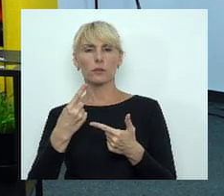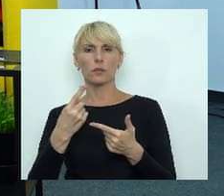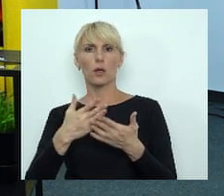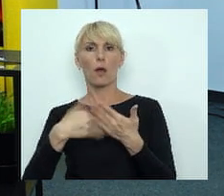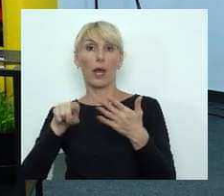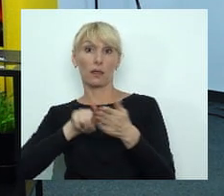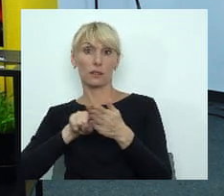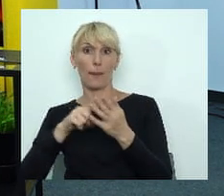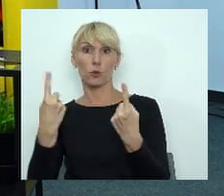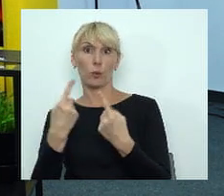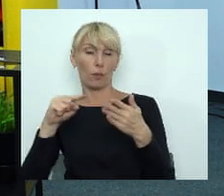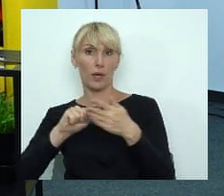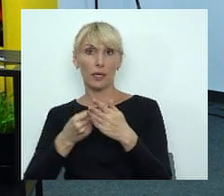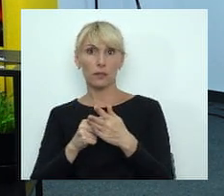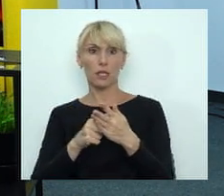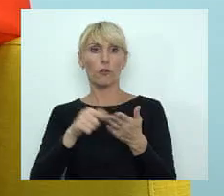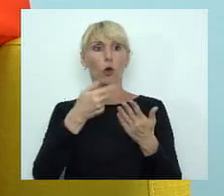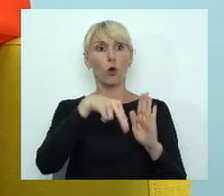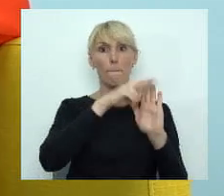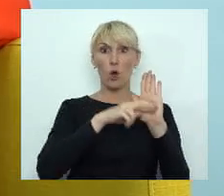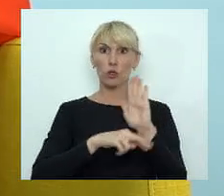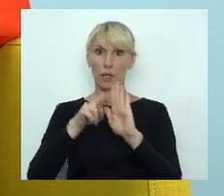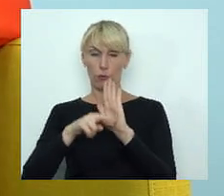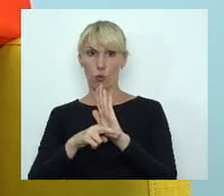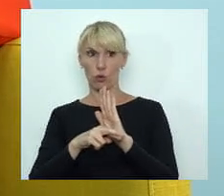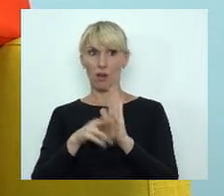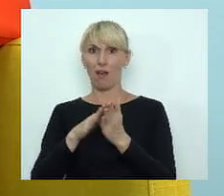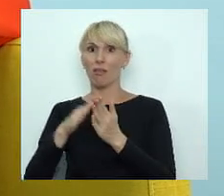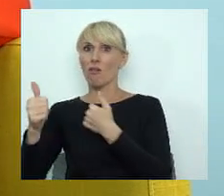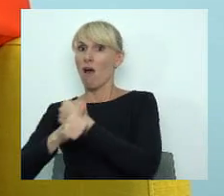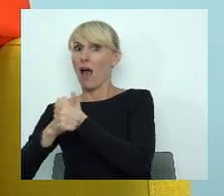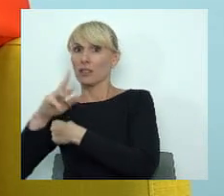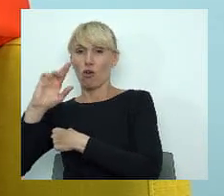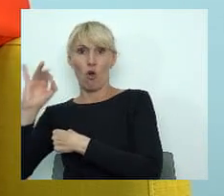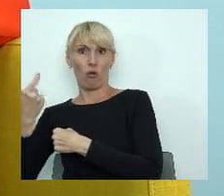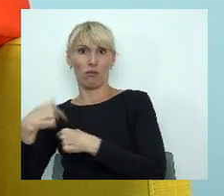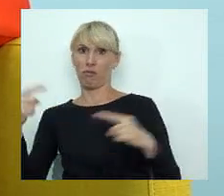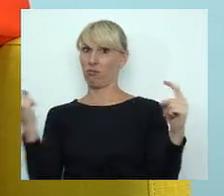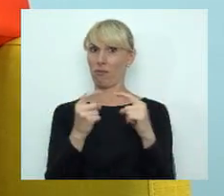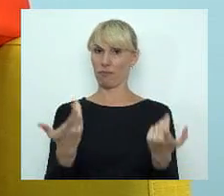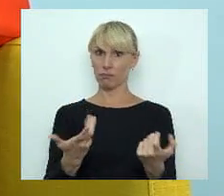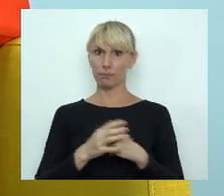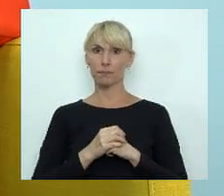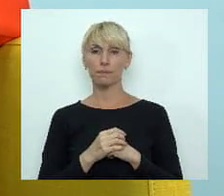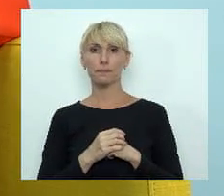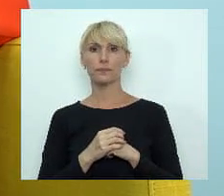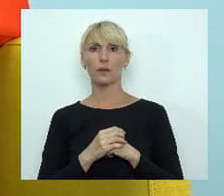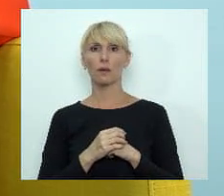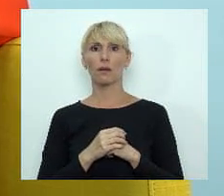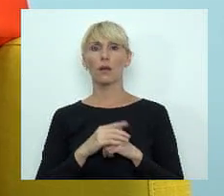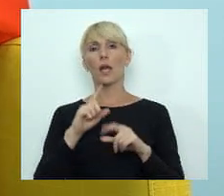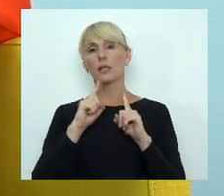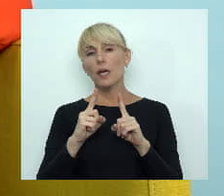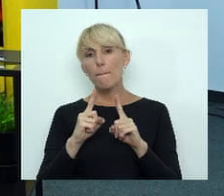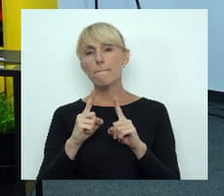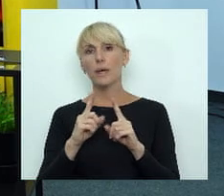rejestracji. Trzymajmy się tych procedur, nie powołujmy się na akt, którego pewnie nie przeczytaliśmy. Będę w tym momencie chyba dość